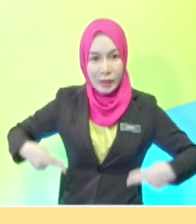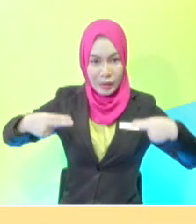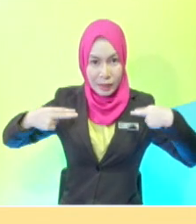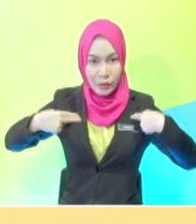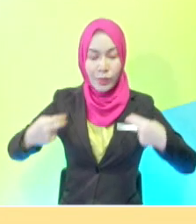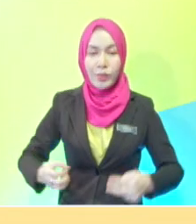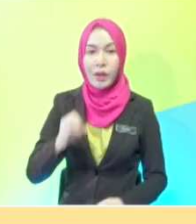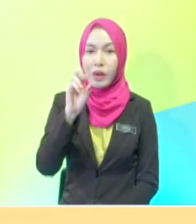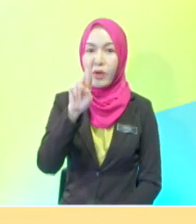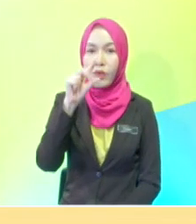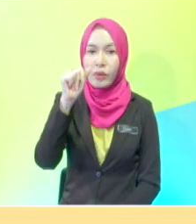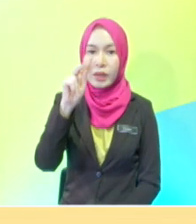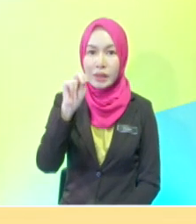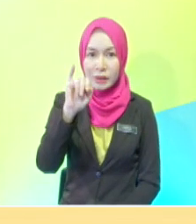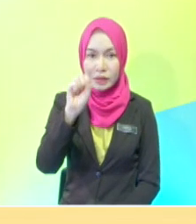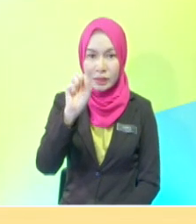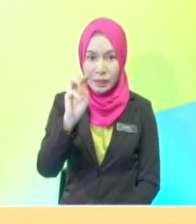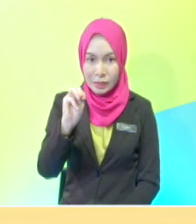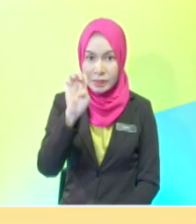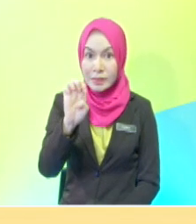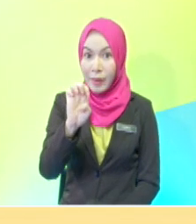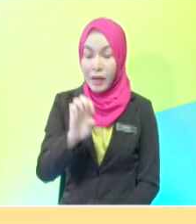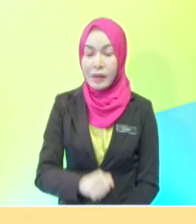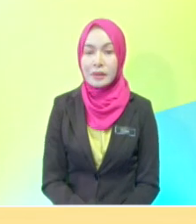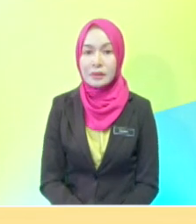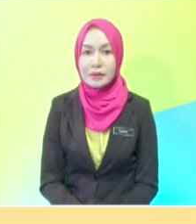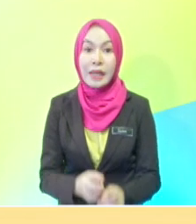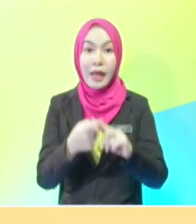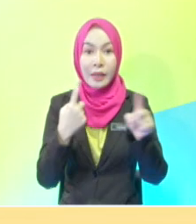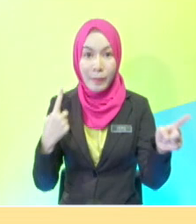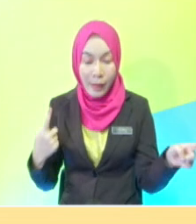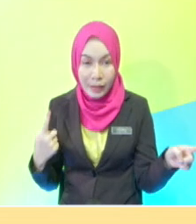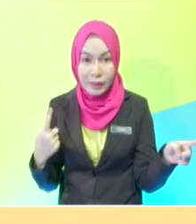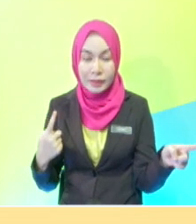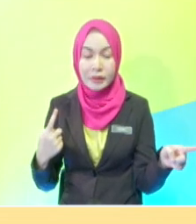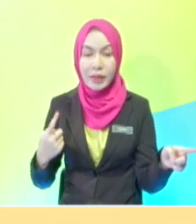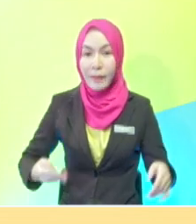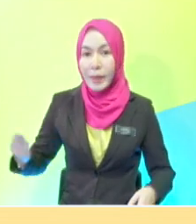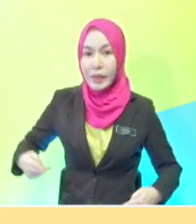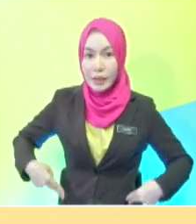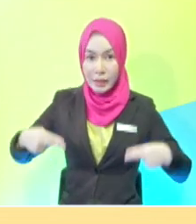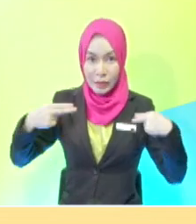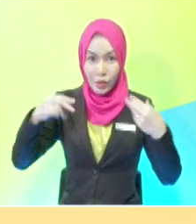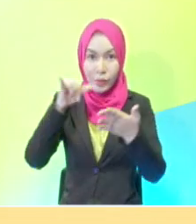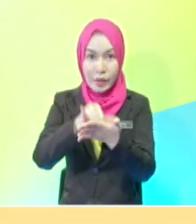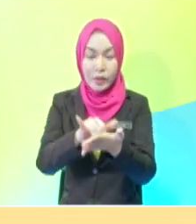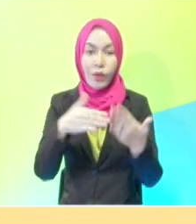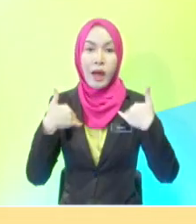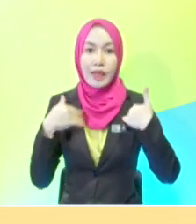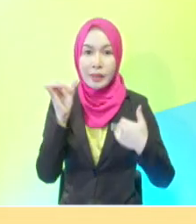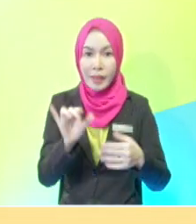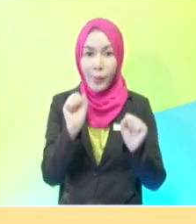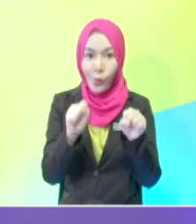organisme itu daripada organisme terubah sesuai genetik itu ada yang boleh dimakan